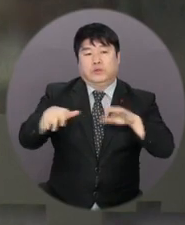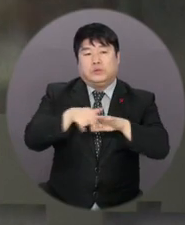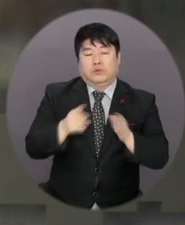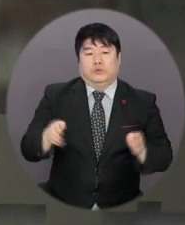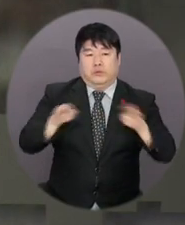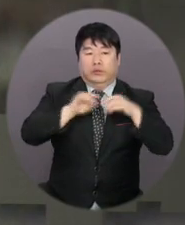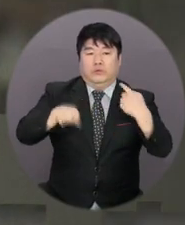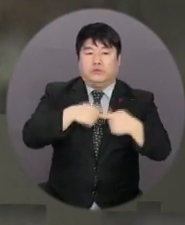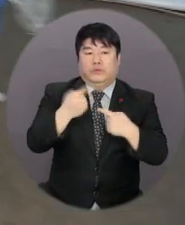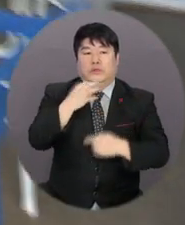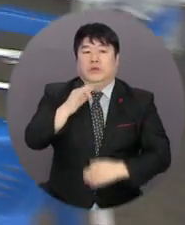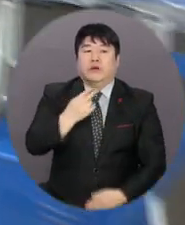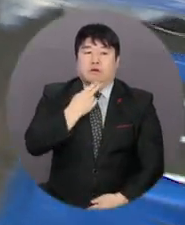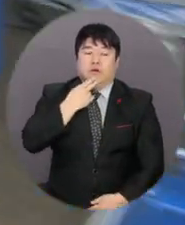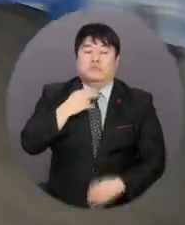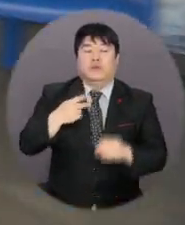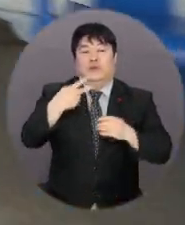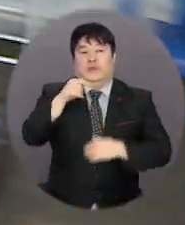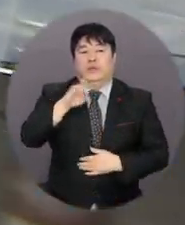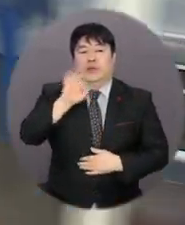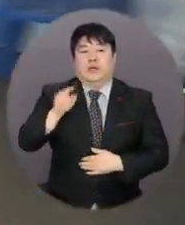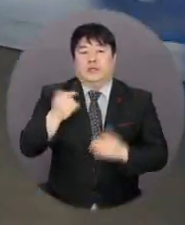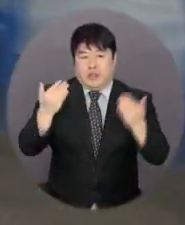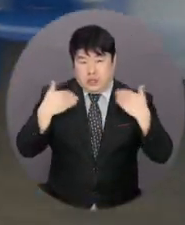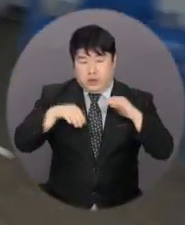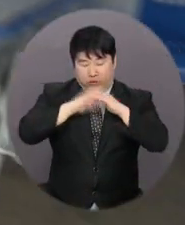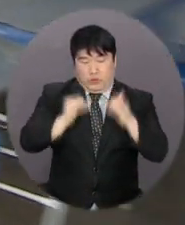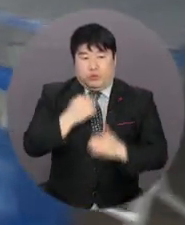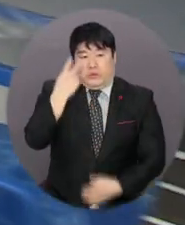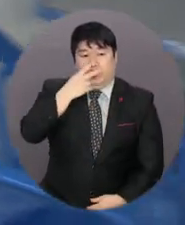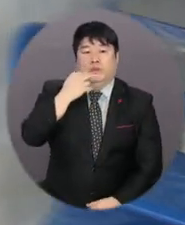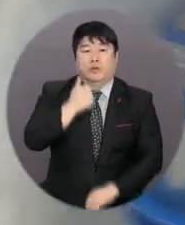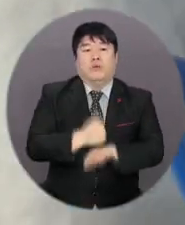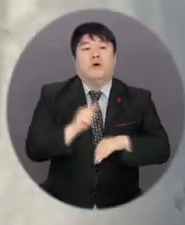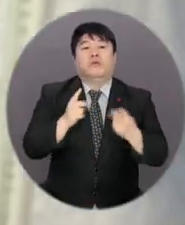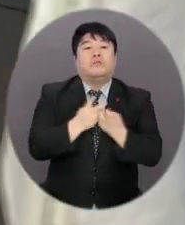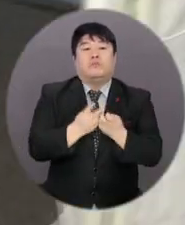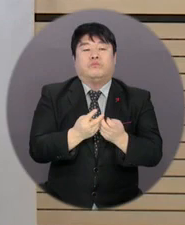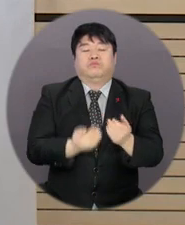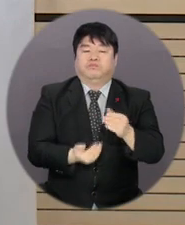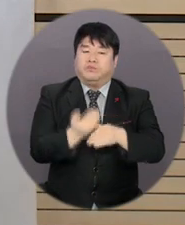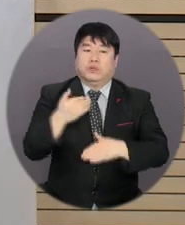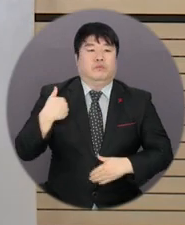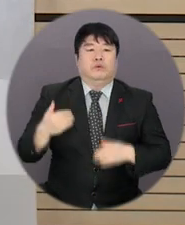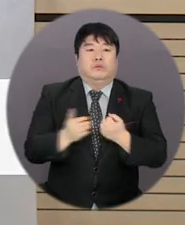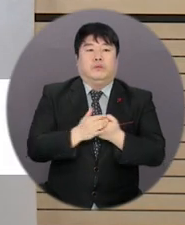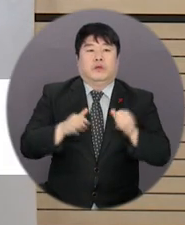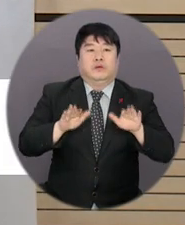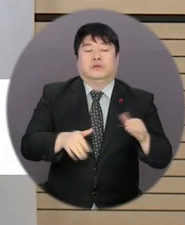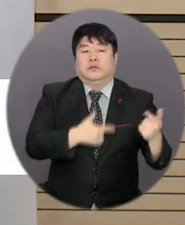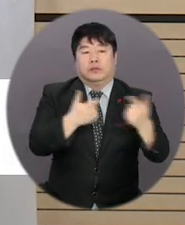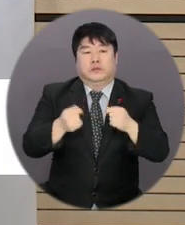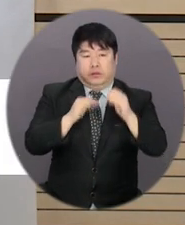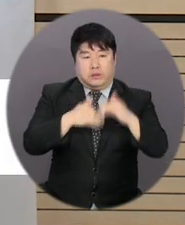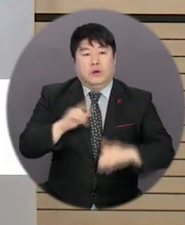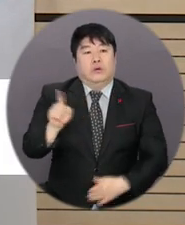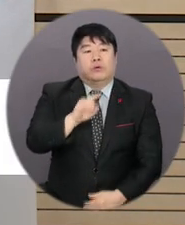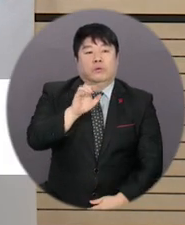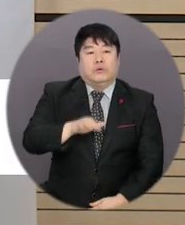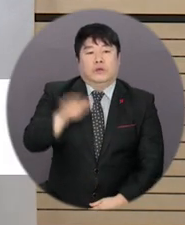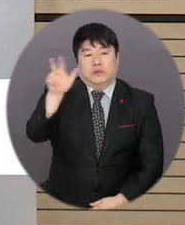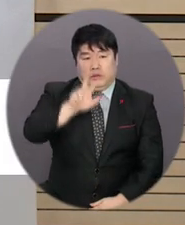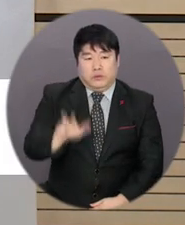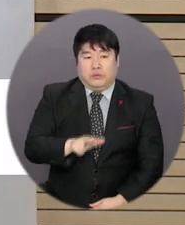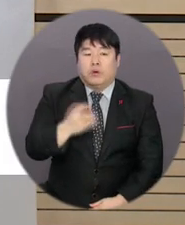운영하고 있는 비인가 대안학교의 전수검사 결과가 어떻게 나올지 모르기 때문입니다. 현재 이런 부분이 어디이고